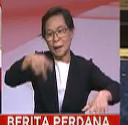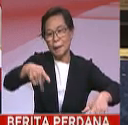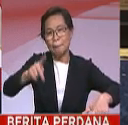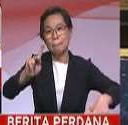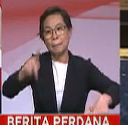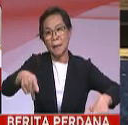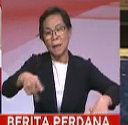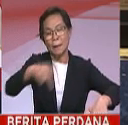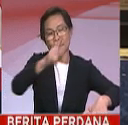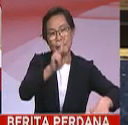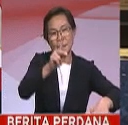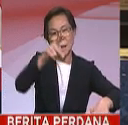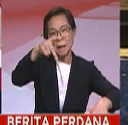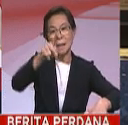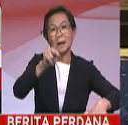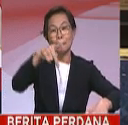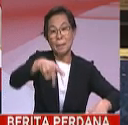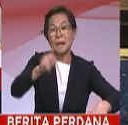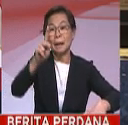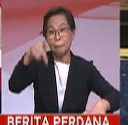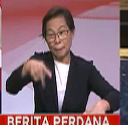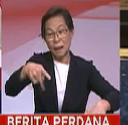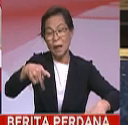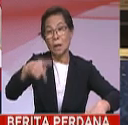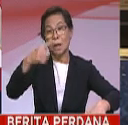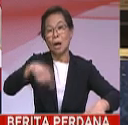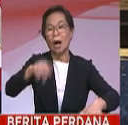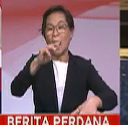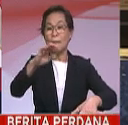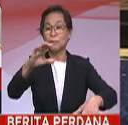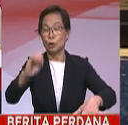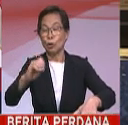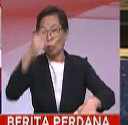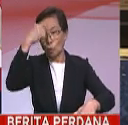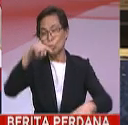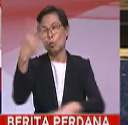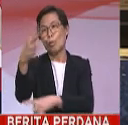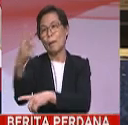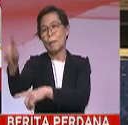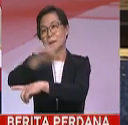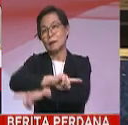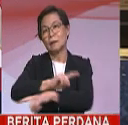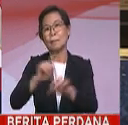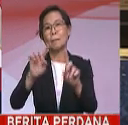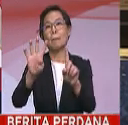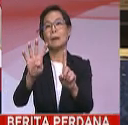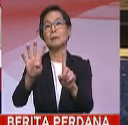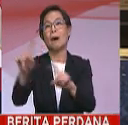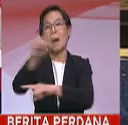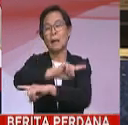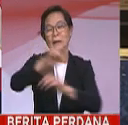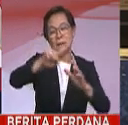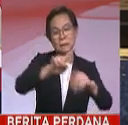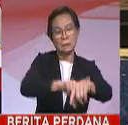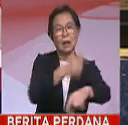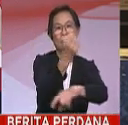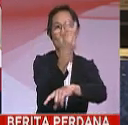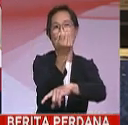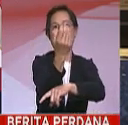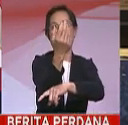PKP atau MCO untuk tempoh 14 hari bermula jam